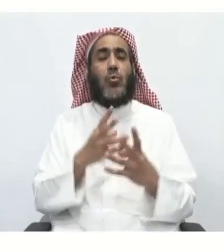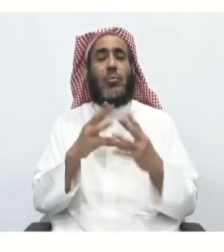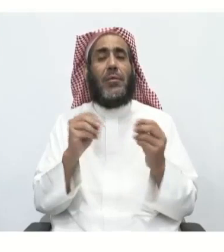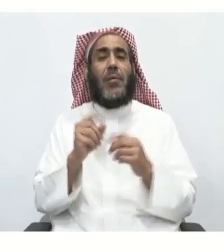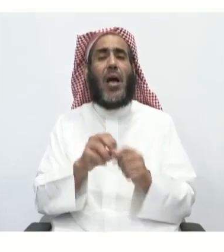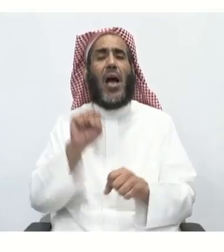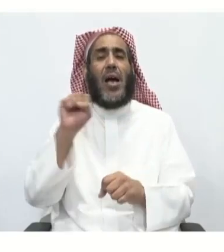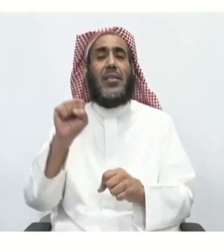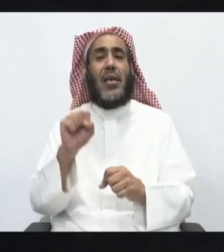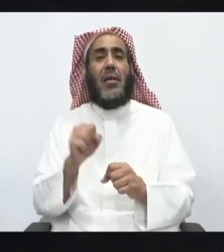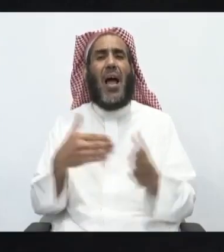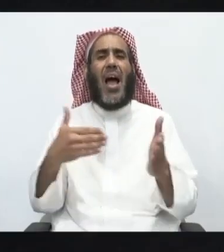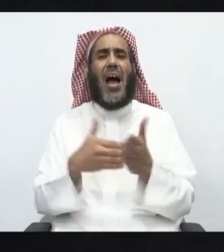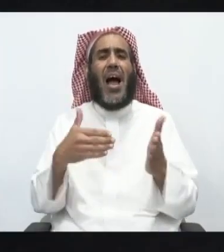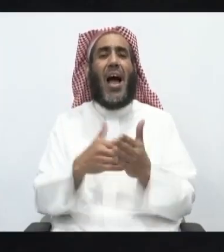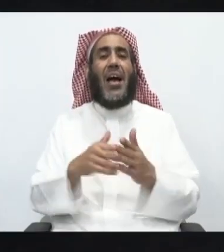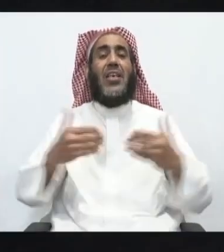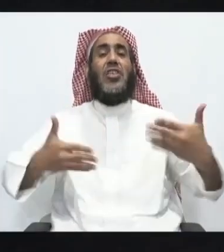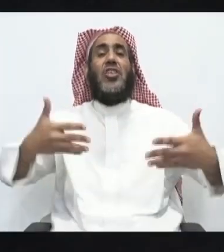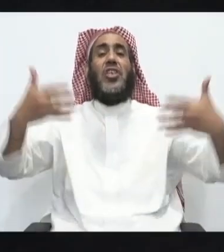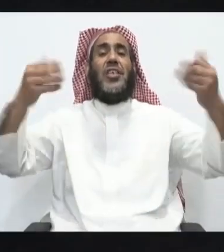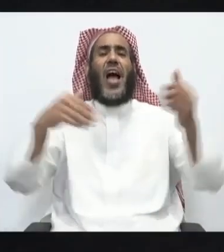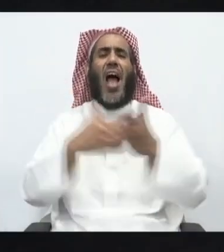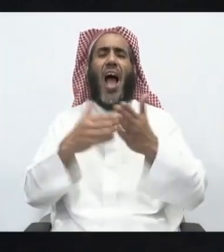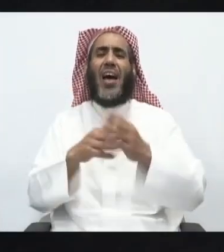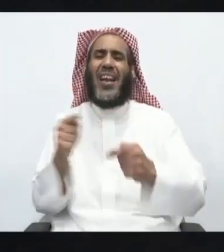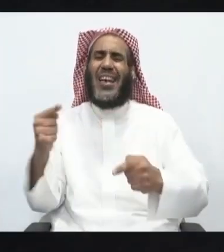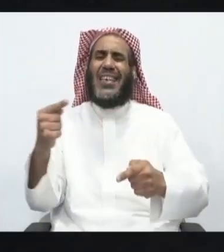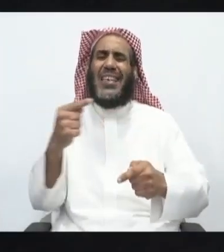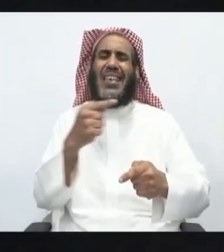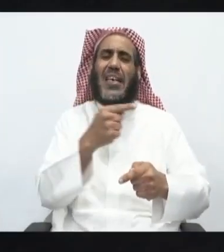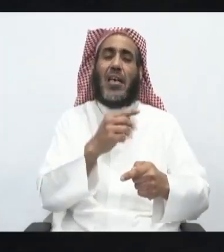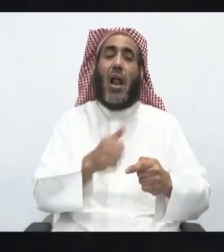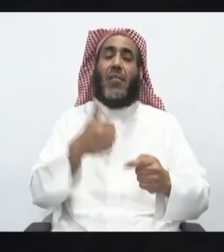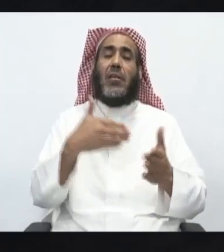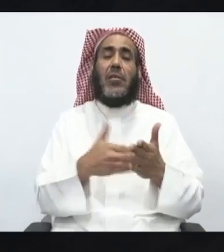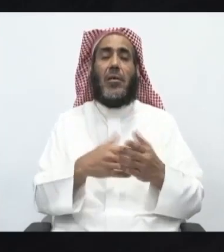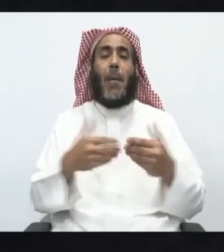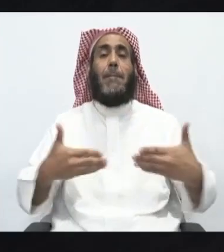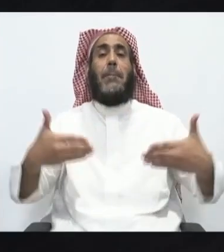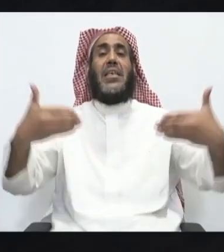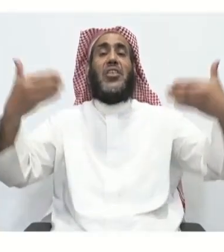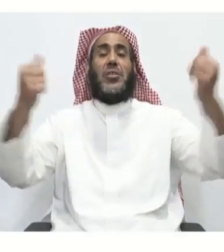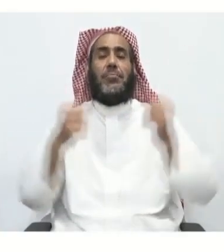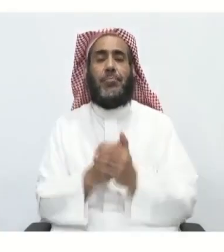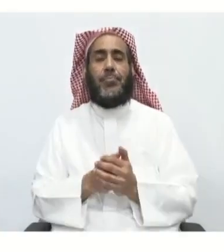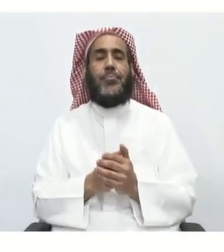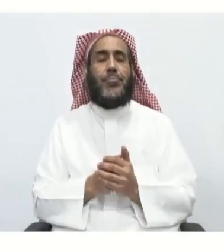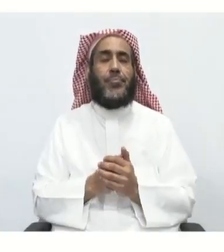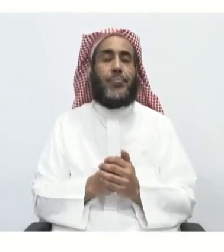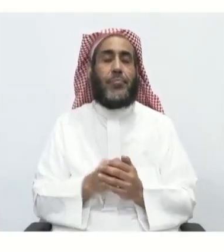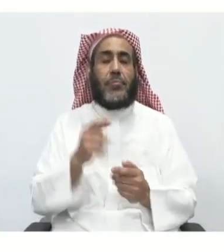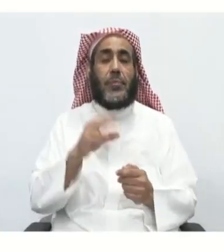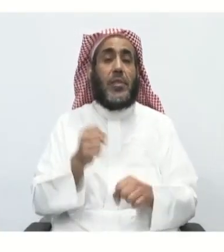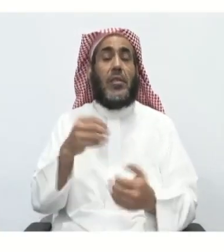هذه خاصه بالقوافي الشعريه خاصه بالشعر فقط الف الاطلاق تاتي مع الشعر وسنعرف ذلك ايضا امثله طيب اذا